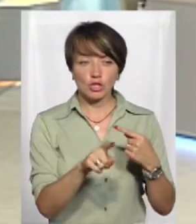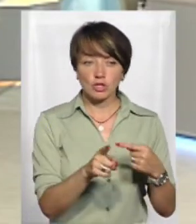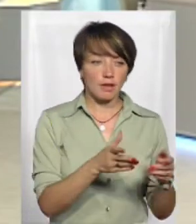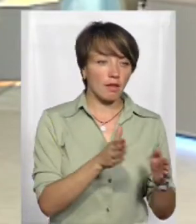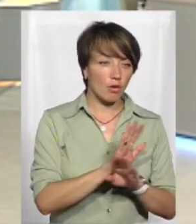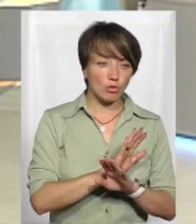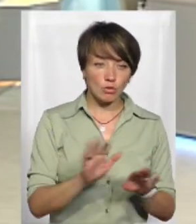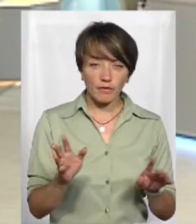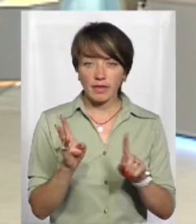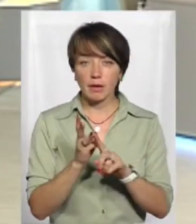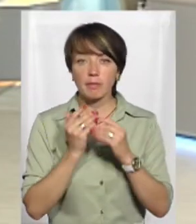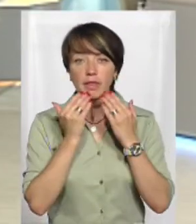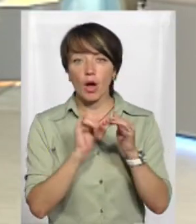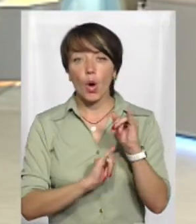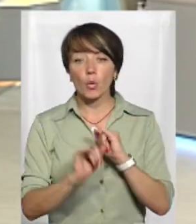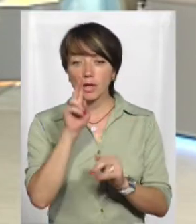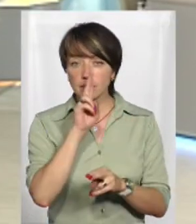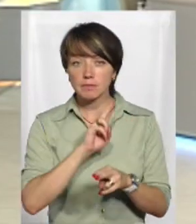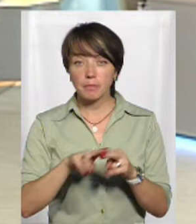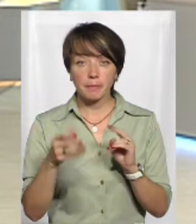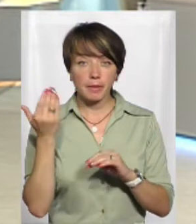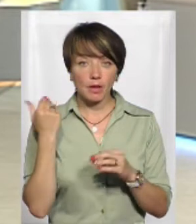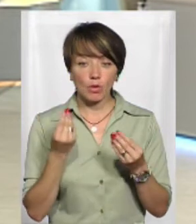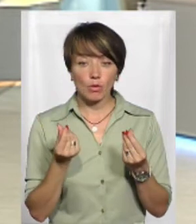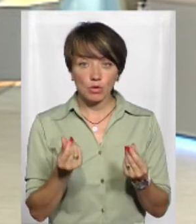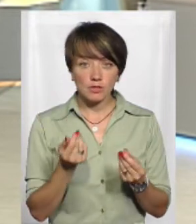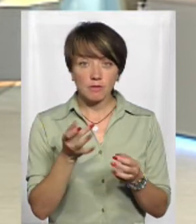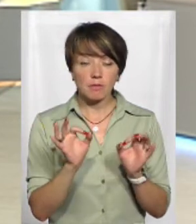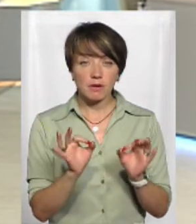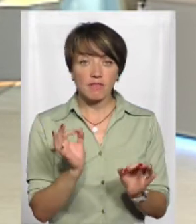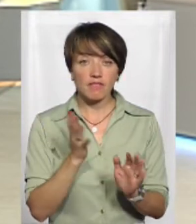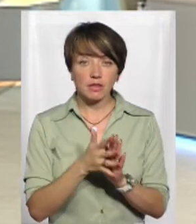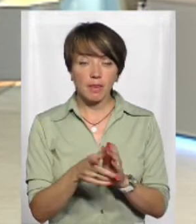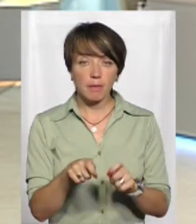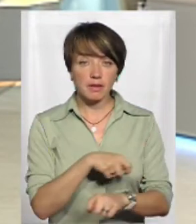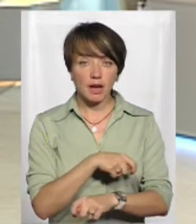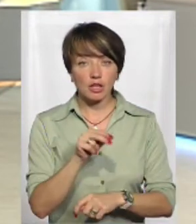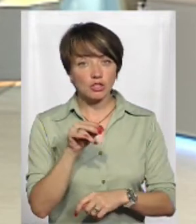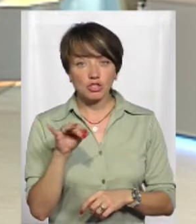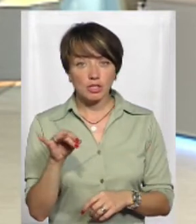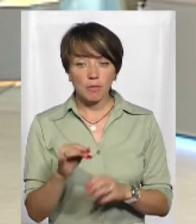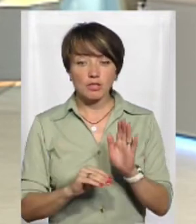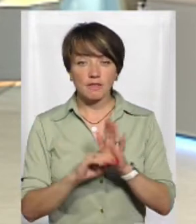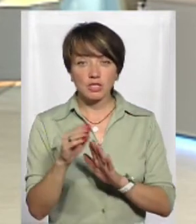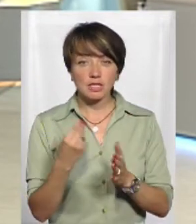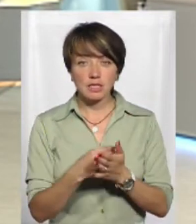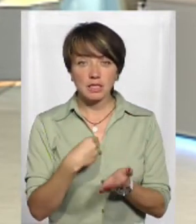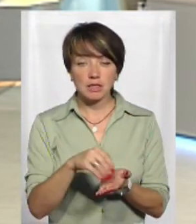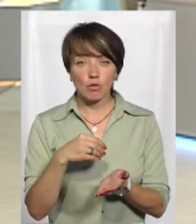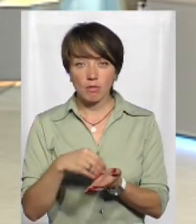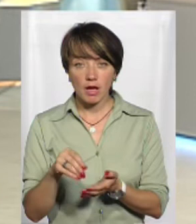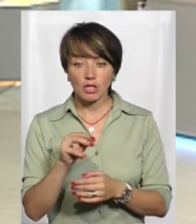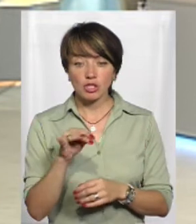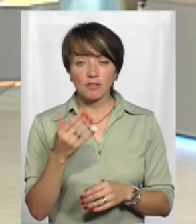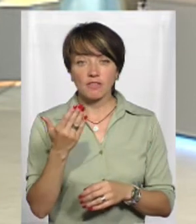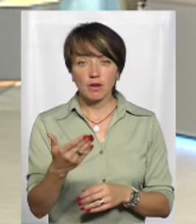готові, треті питають, а куди ділися попередні кошти, і чи ви їх цільово використали на матеріали, чи ви не по завищених цінах щось закупляли.